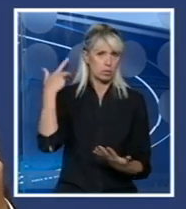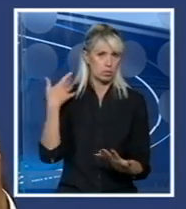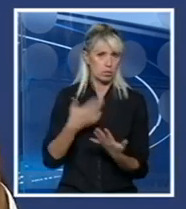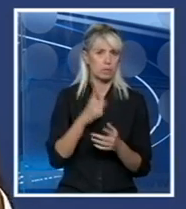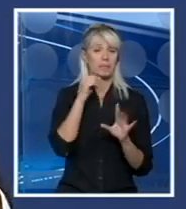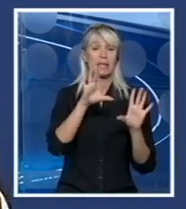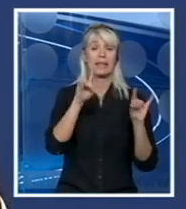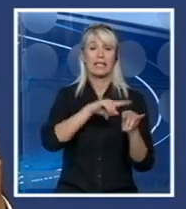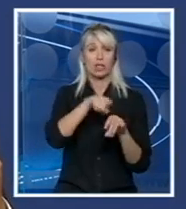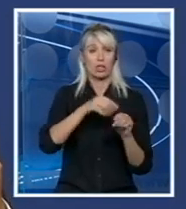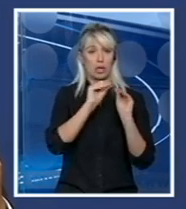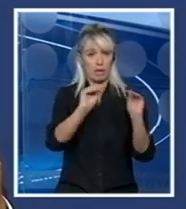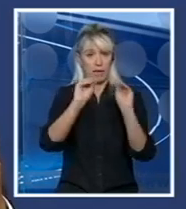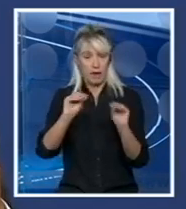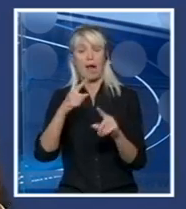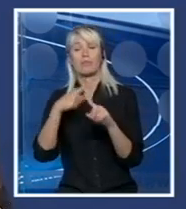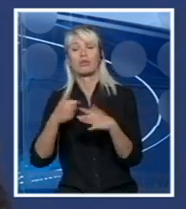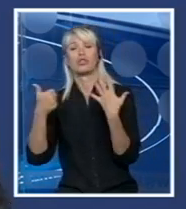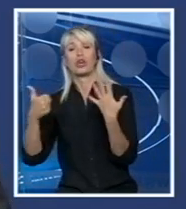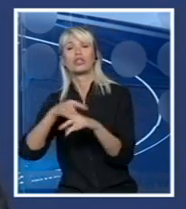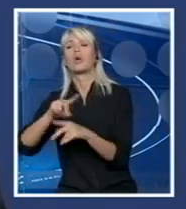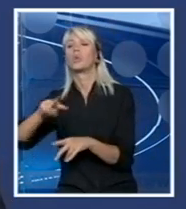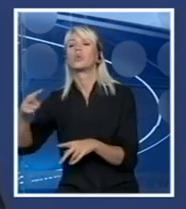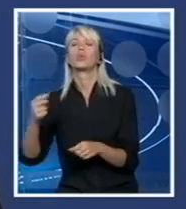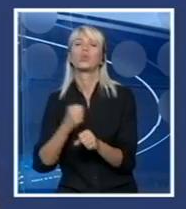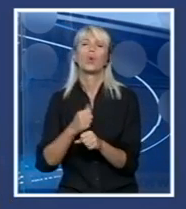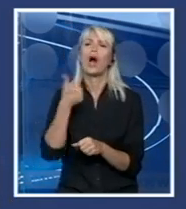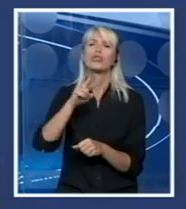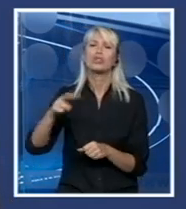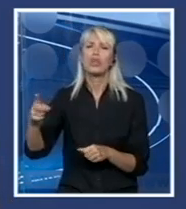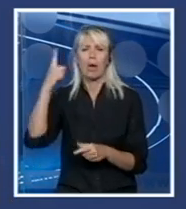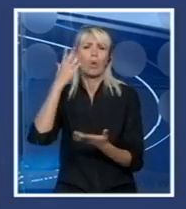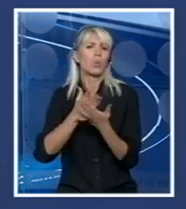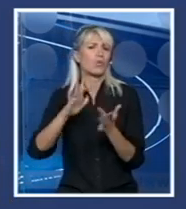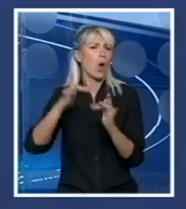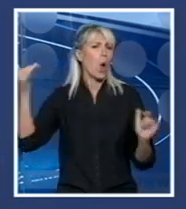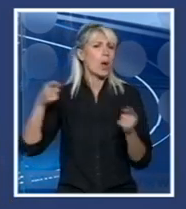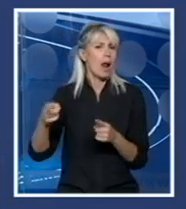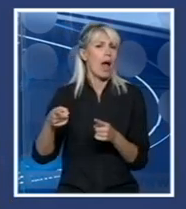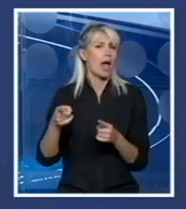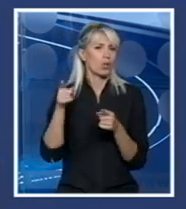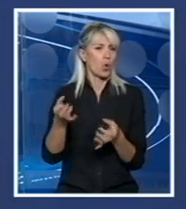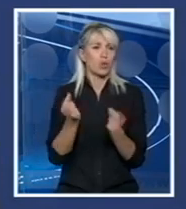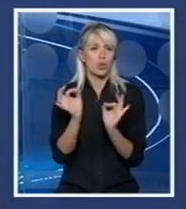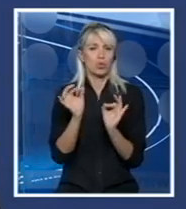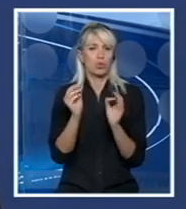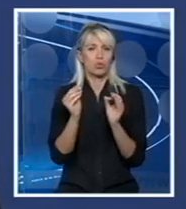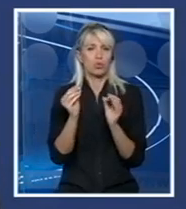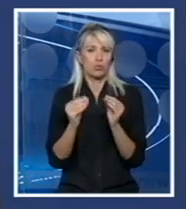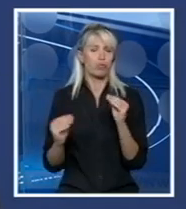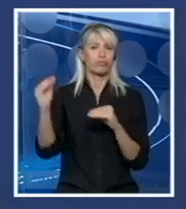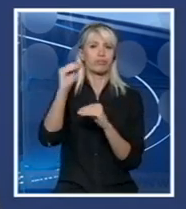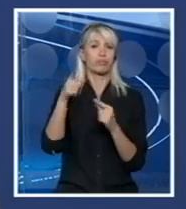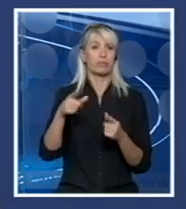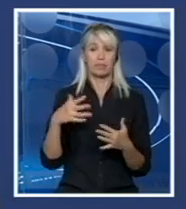sati i 6 sati su ostali poslovi. Ostali poslovi, to da znate, većinom će biti online, stručno usavršavanje. Pa mi celo leto radimo